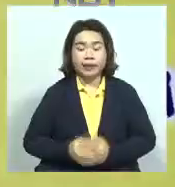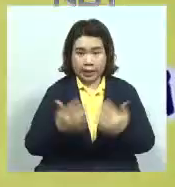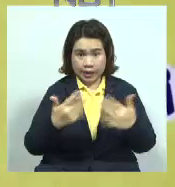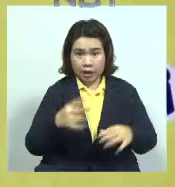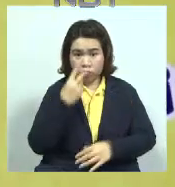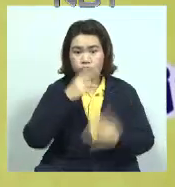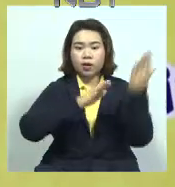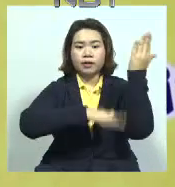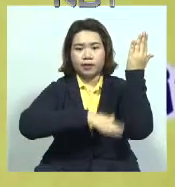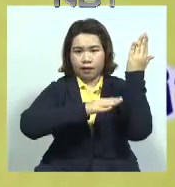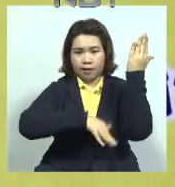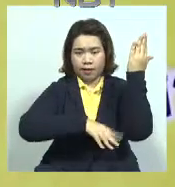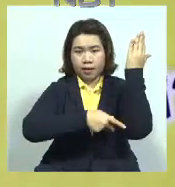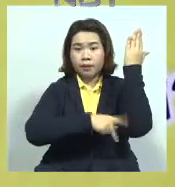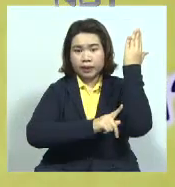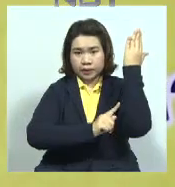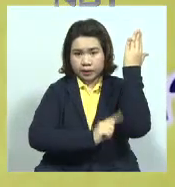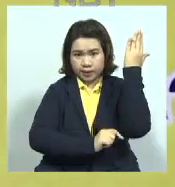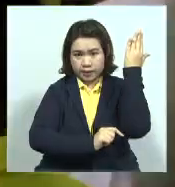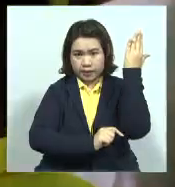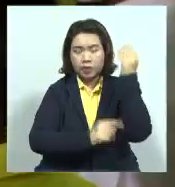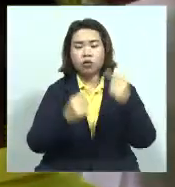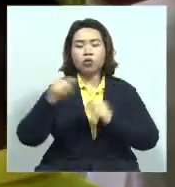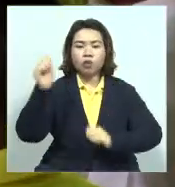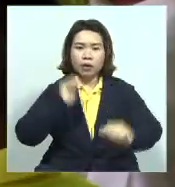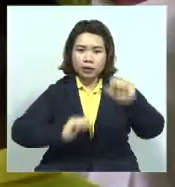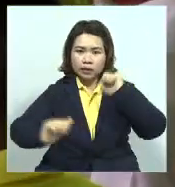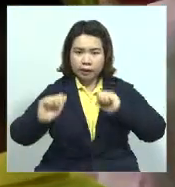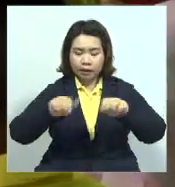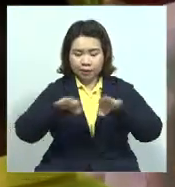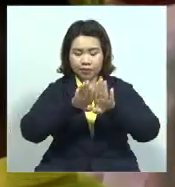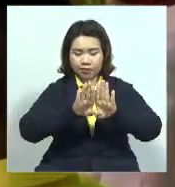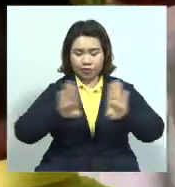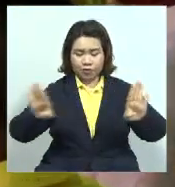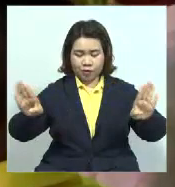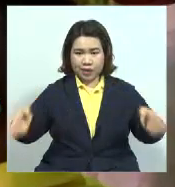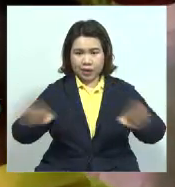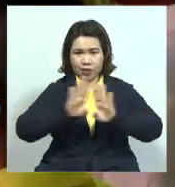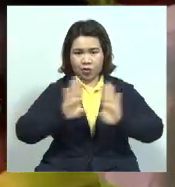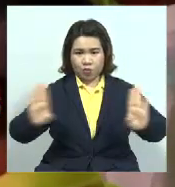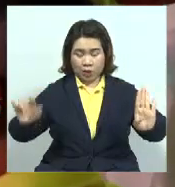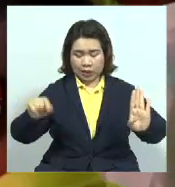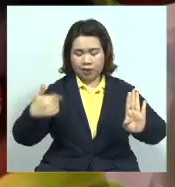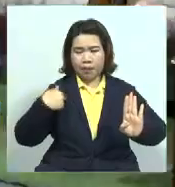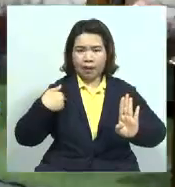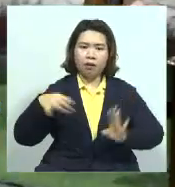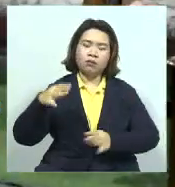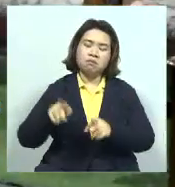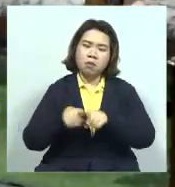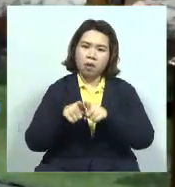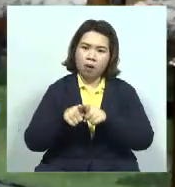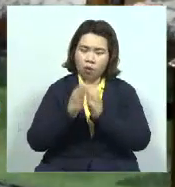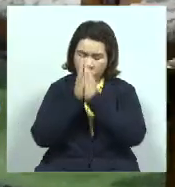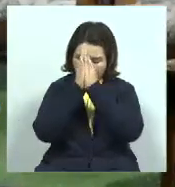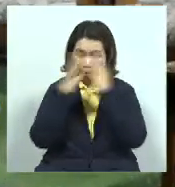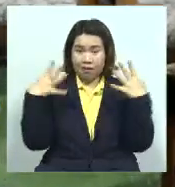งไปที่ภาคใต้จังหวัดปัตตานีครับการแสดงบนเวทีซึ่งมีทั้งการแสดงนาฏศิลป์ชุดสักการะเท